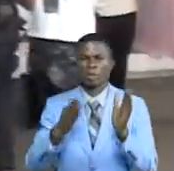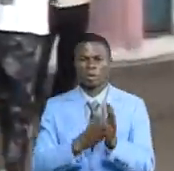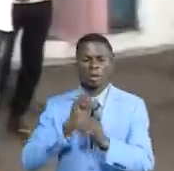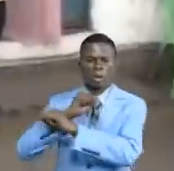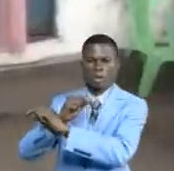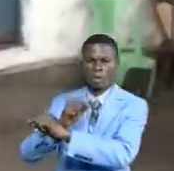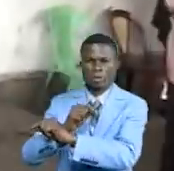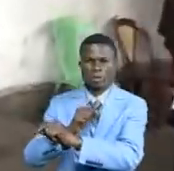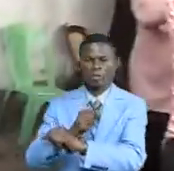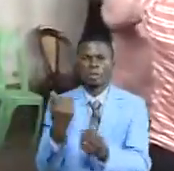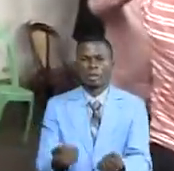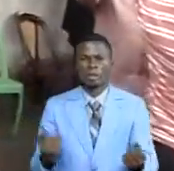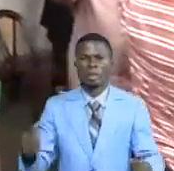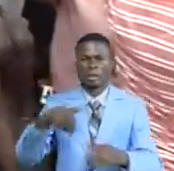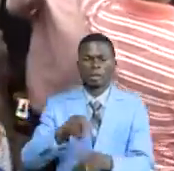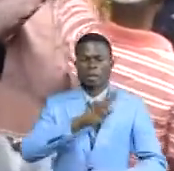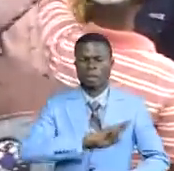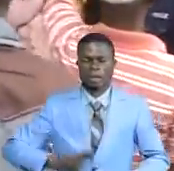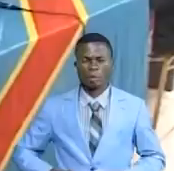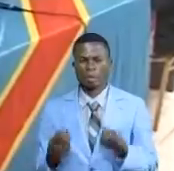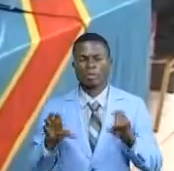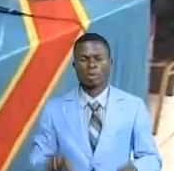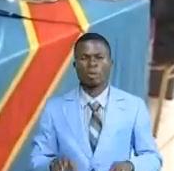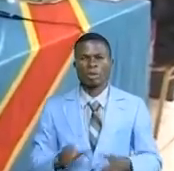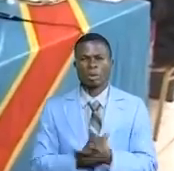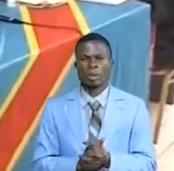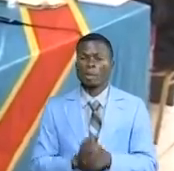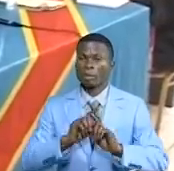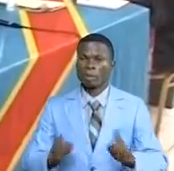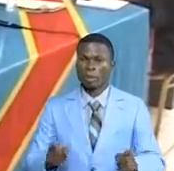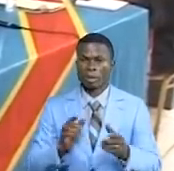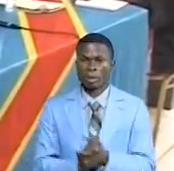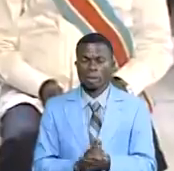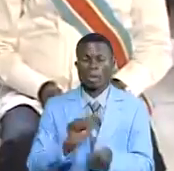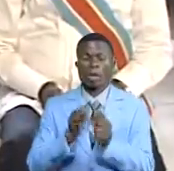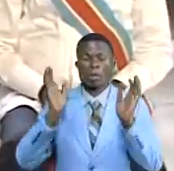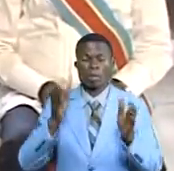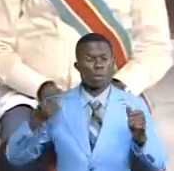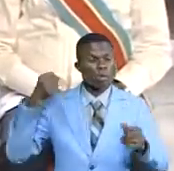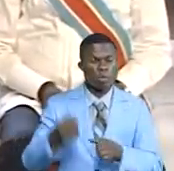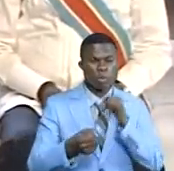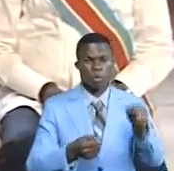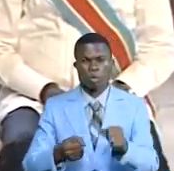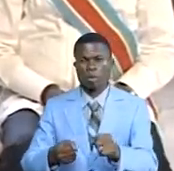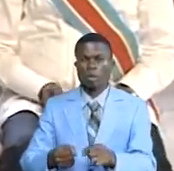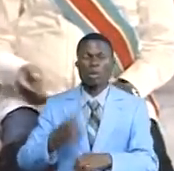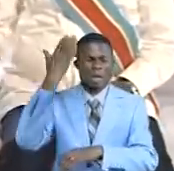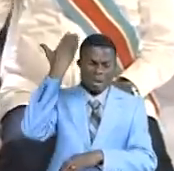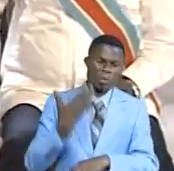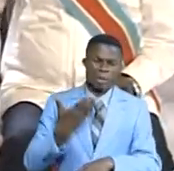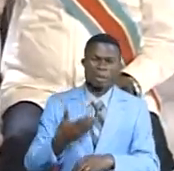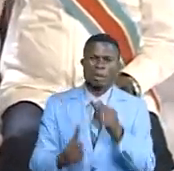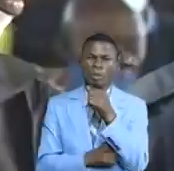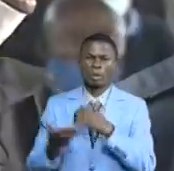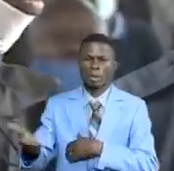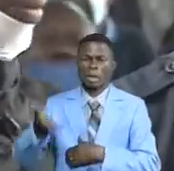protection de l'enfant en République démocratique du Congo, alors qu'il niait les faits des coups et blessures volontaires et d'extorsion. À l'aide